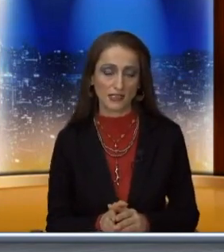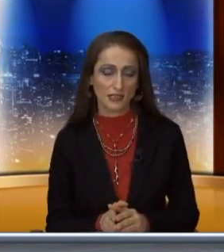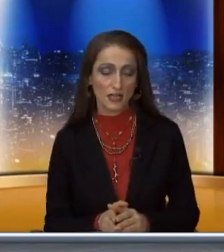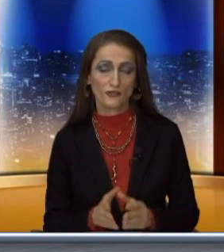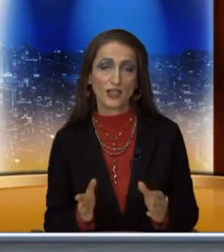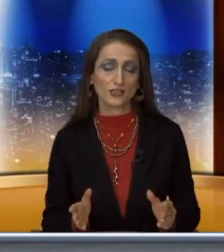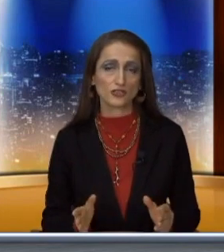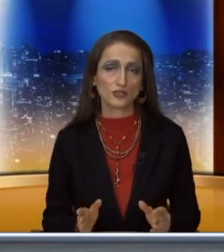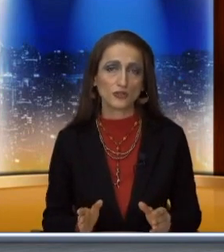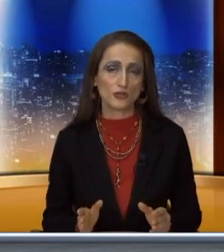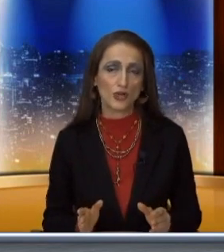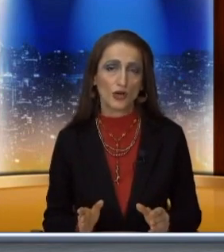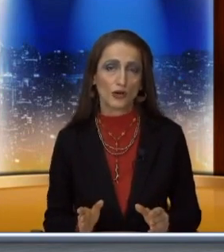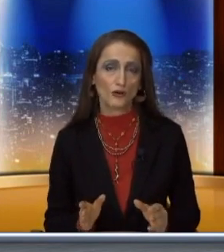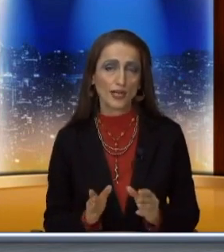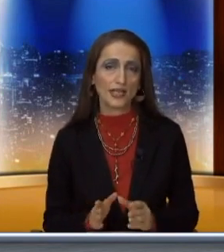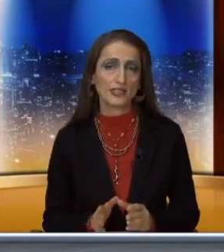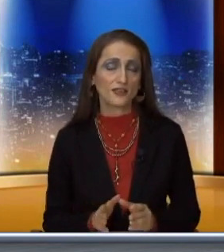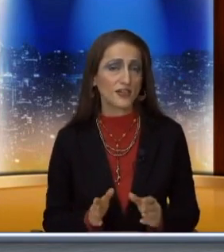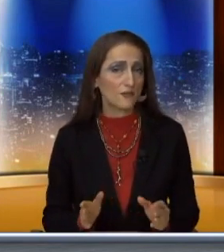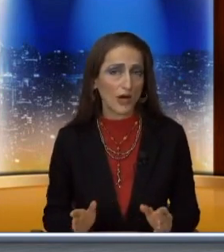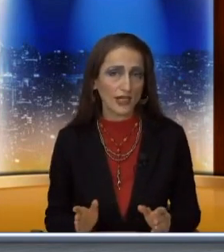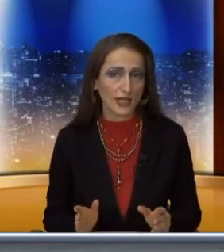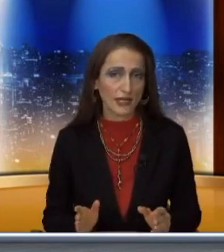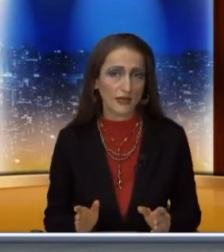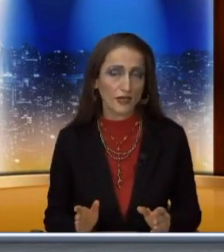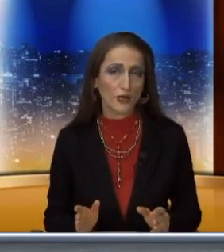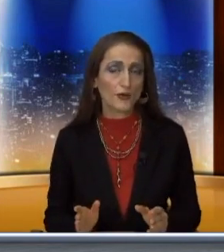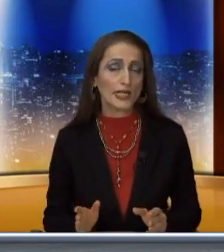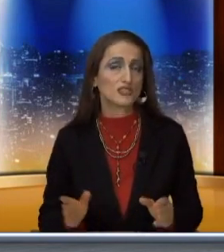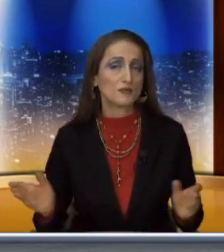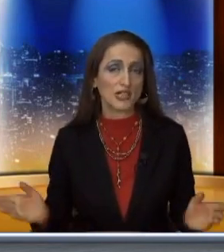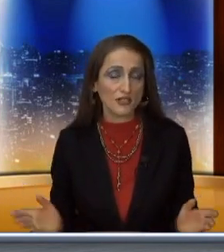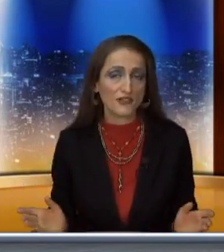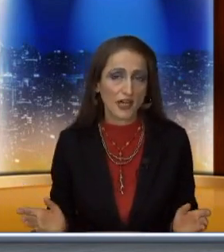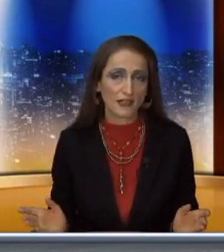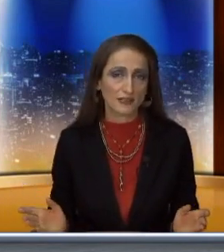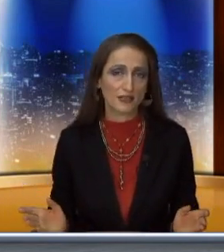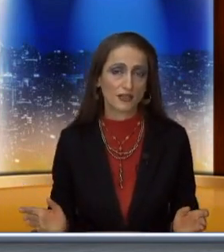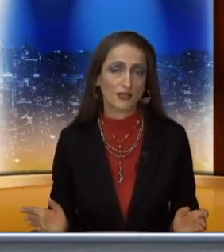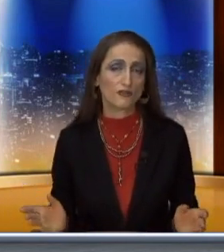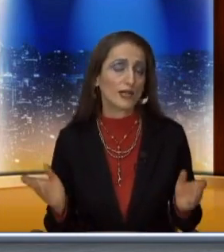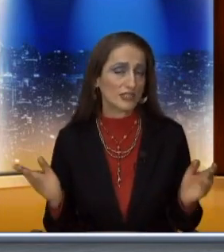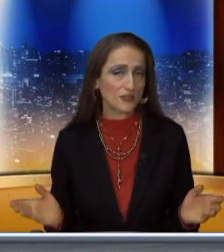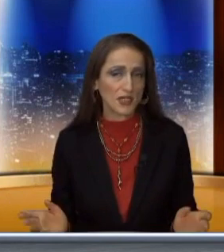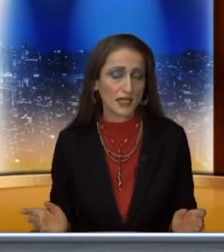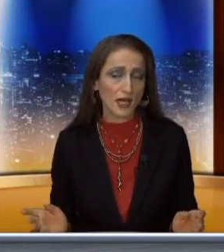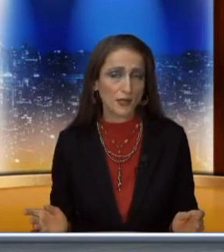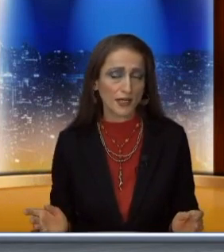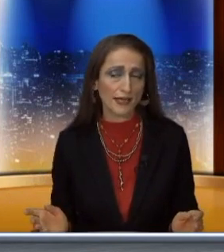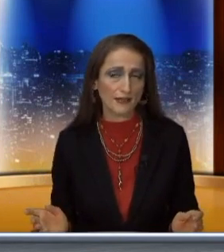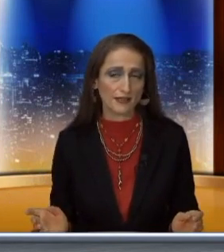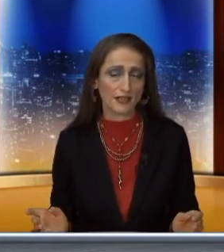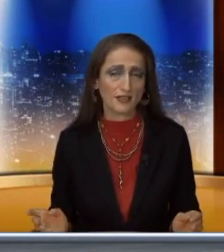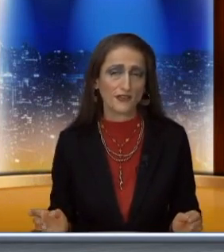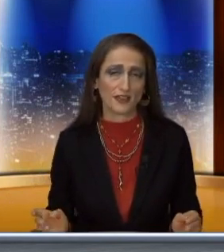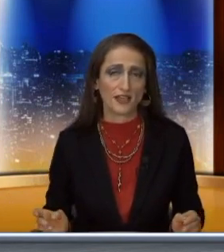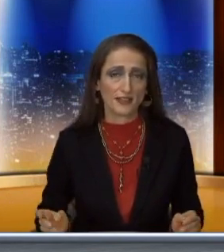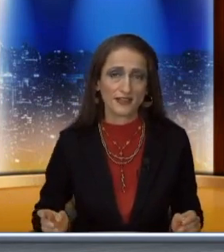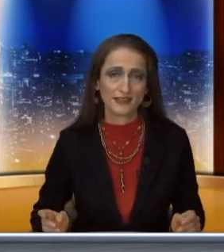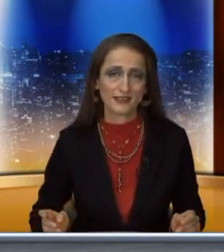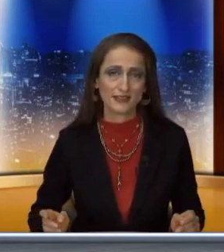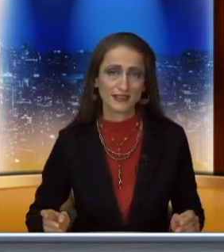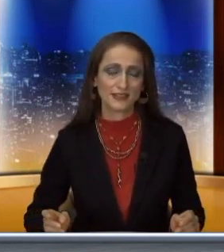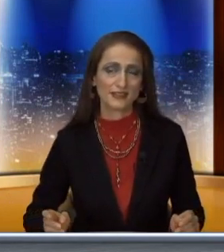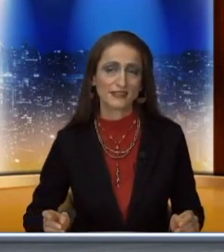خاصة فريق جدو هو ليس لفئة معينة، هو لجميع الفئات ولجميع الأعمار أيضا؟